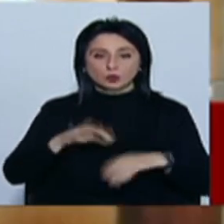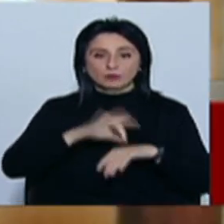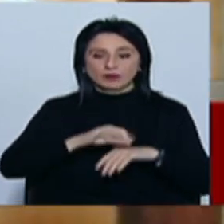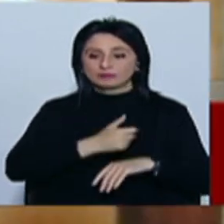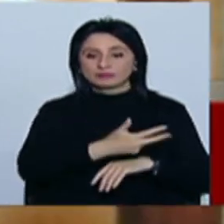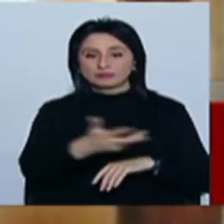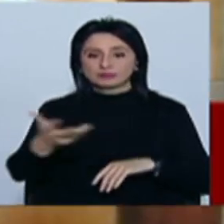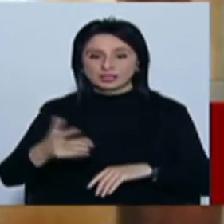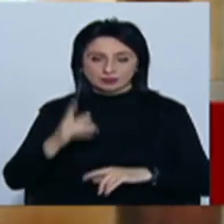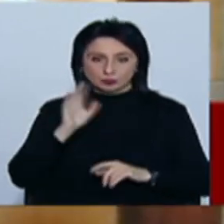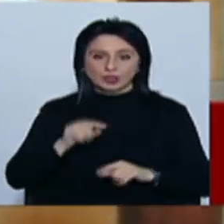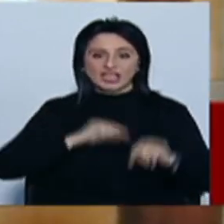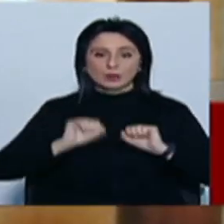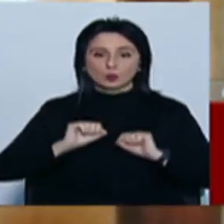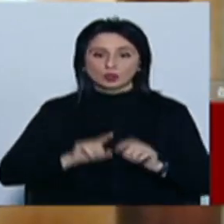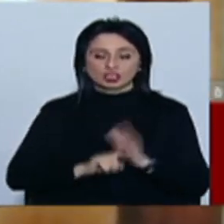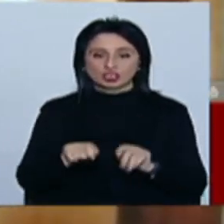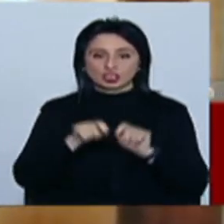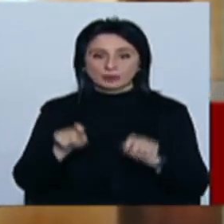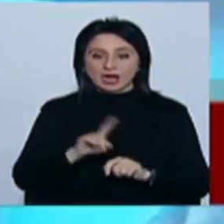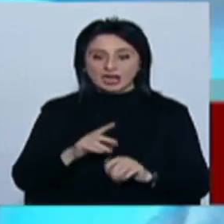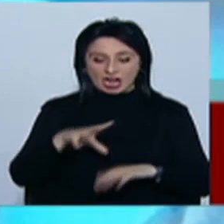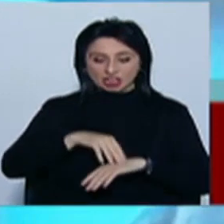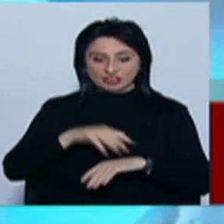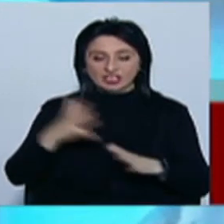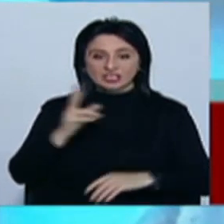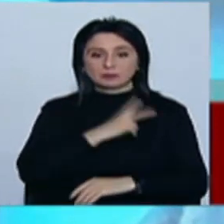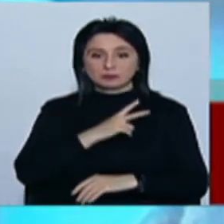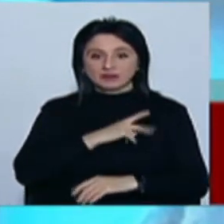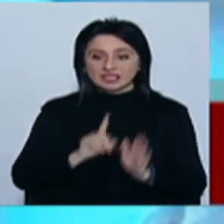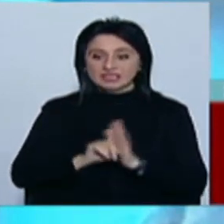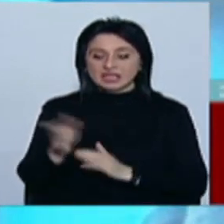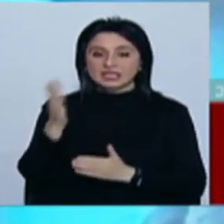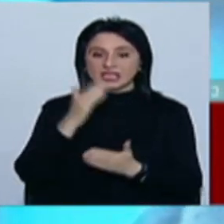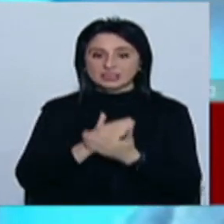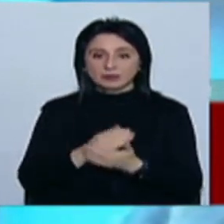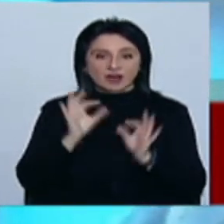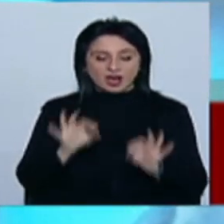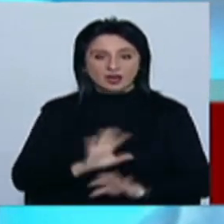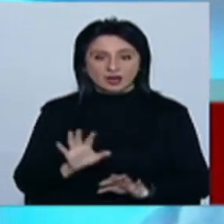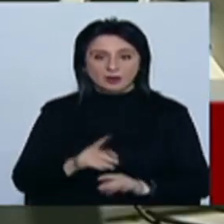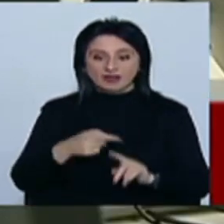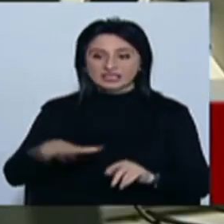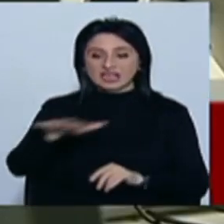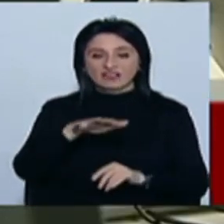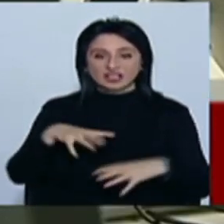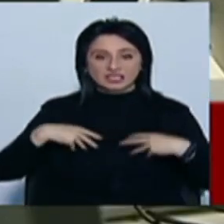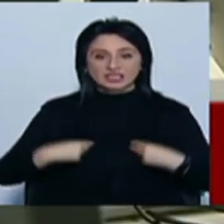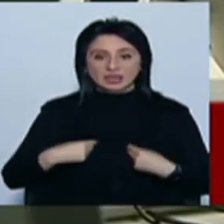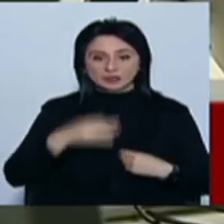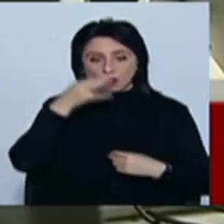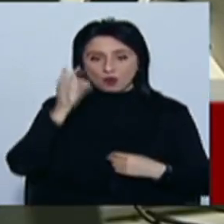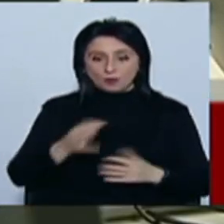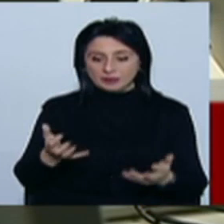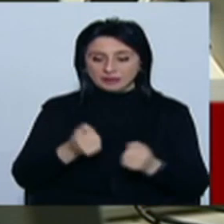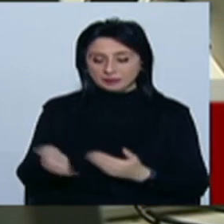პირების ხარჯზე ცდილობს იმუნური ფენის შექმნას, რამაც შვედეთსა და დიდ ბრიტანეთში საწყის ეტაპზევე არ გაამართლა და ეს ქვეყნები სამწუხარო